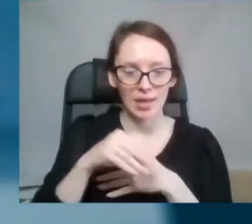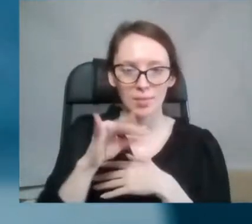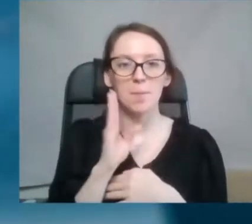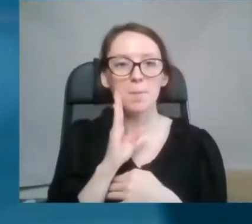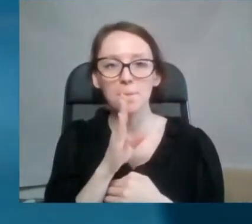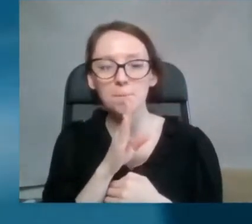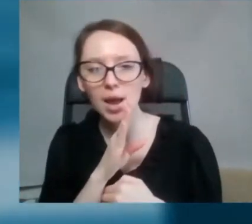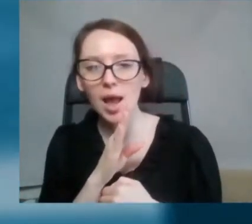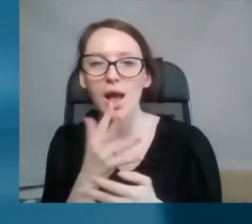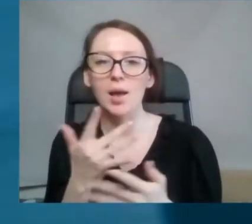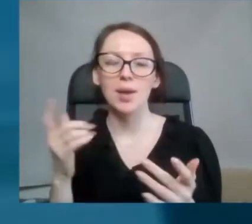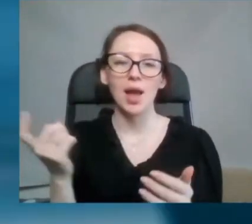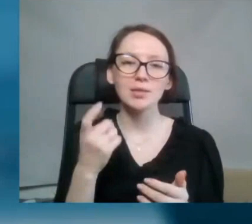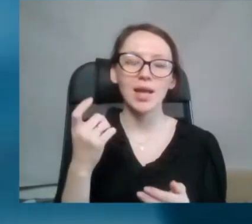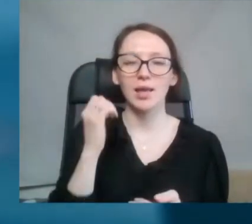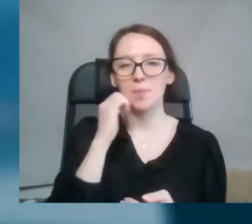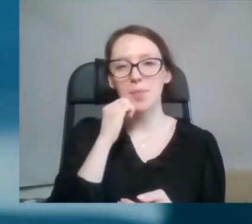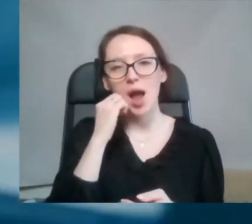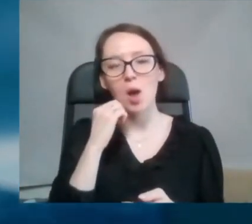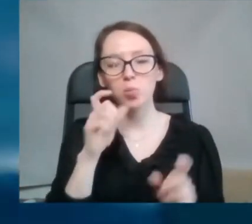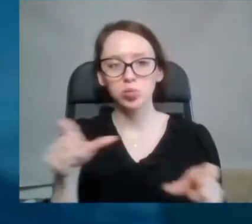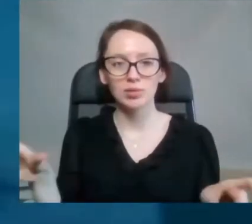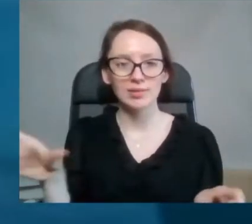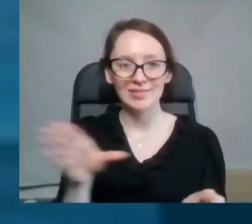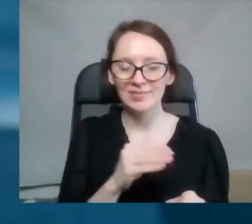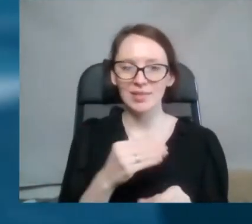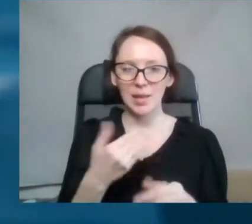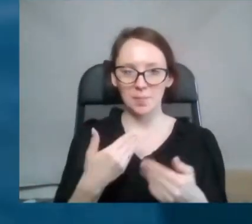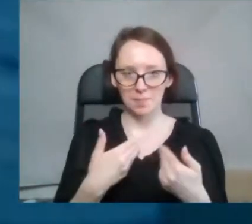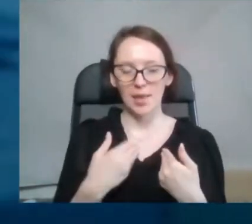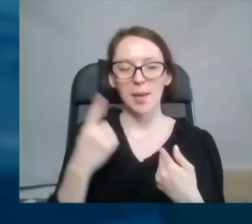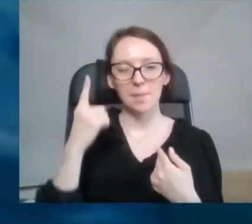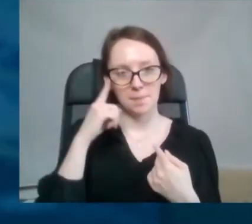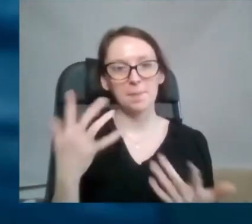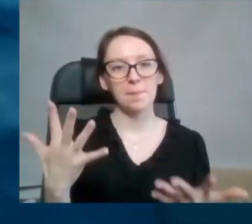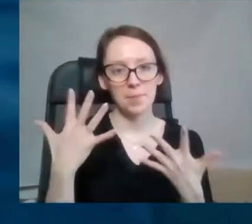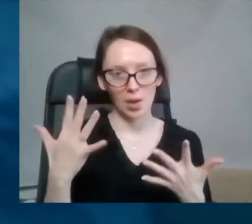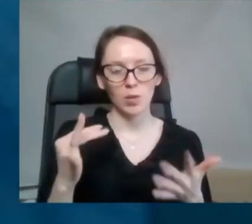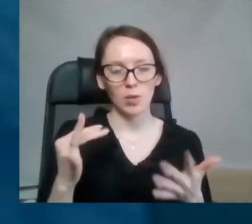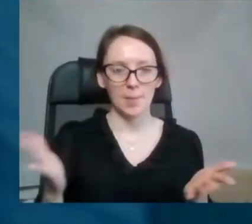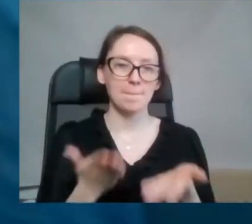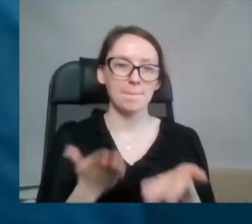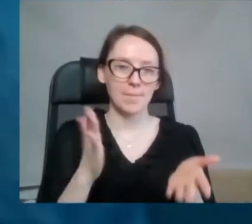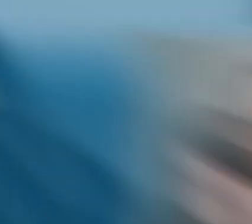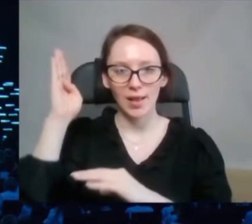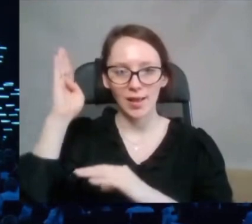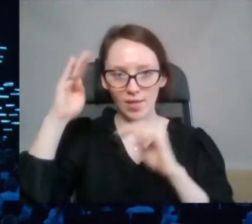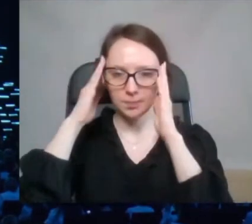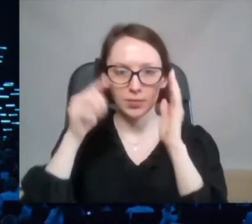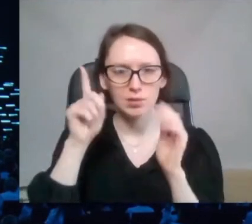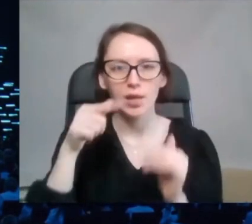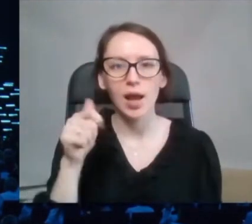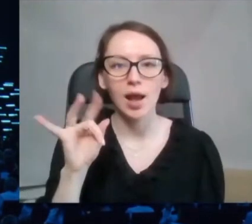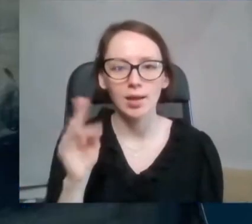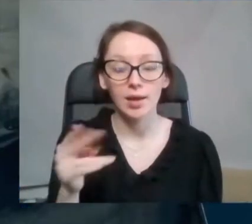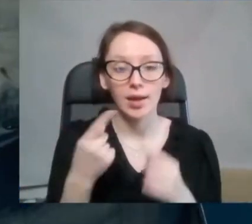хозяйки, бабушки, все меня, я думаю, поймут и поддержат. С новым продуктом вас, друзья мои! Это